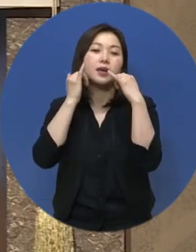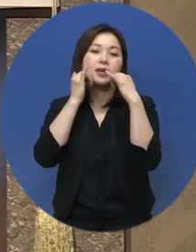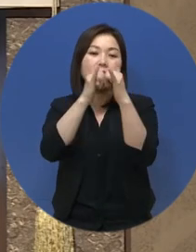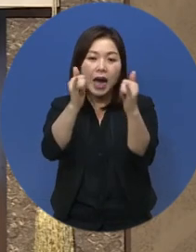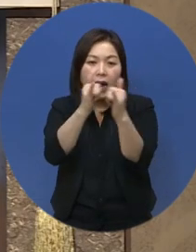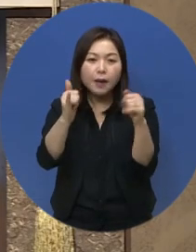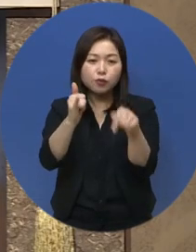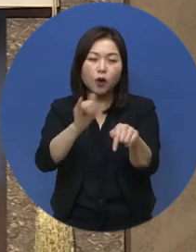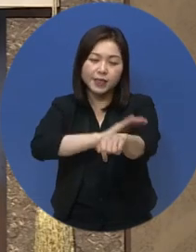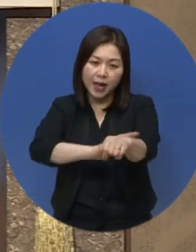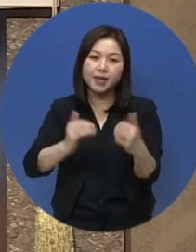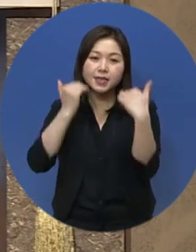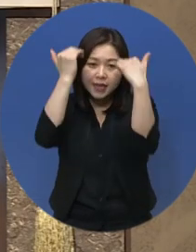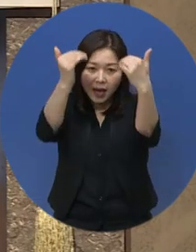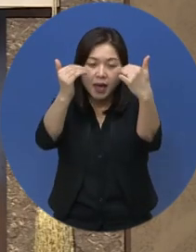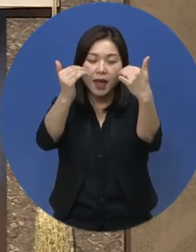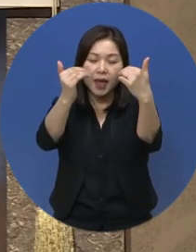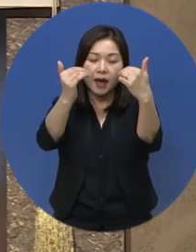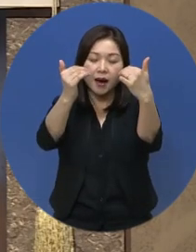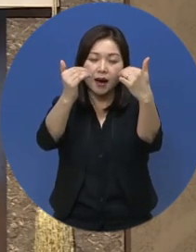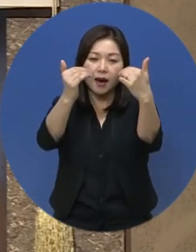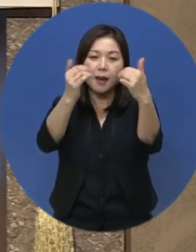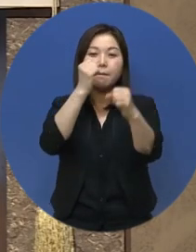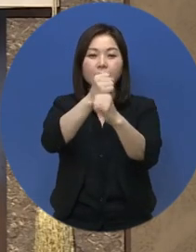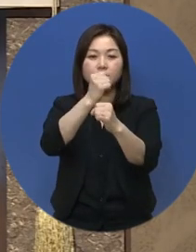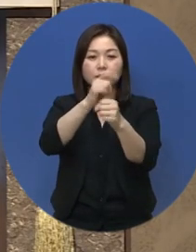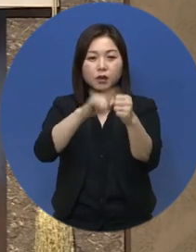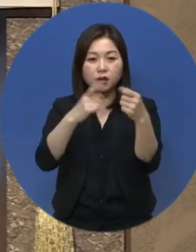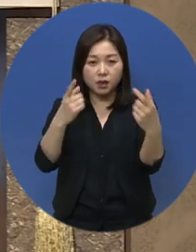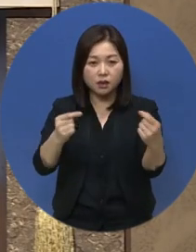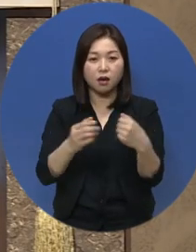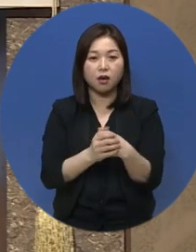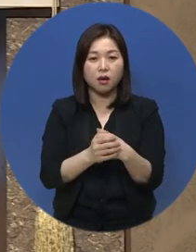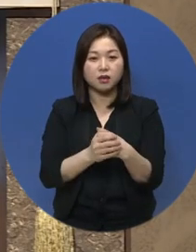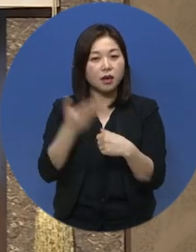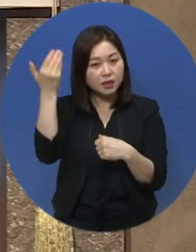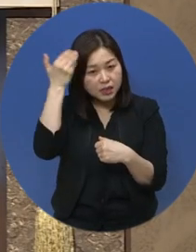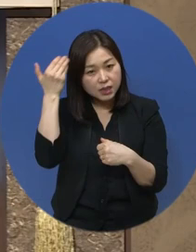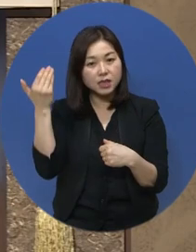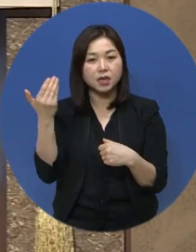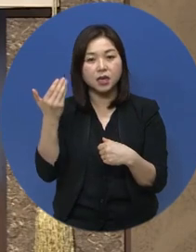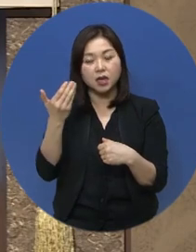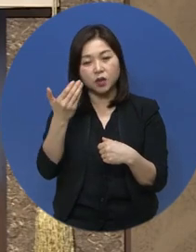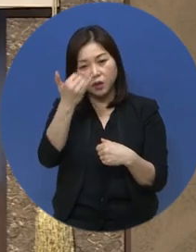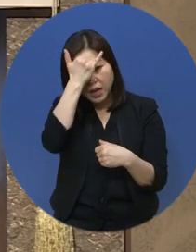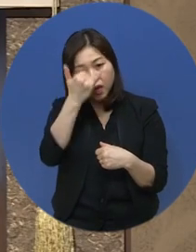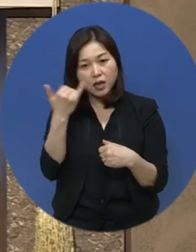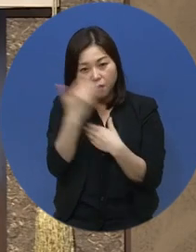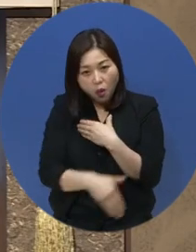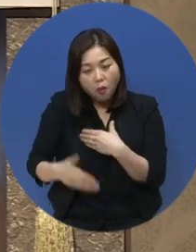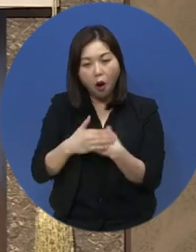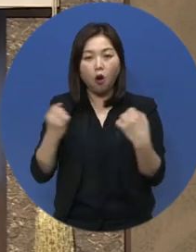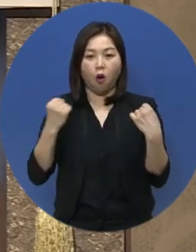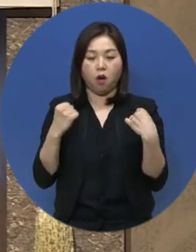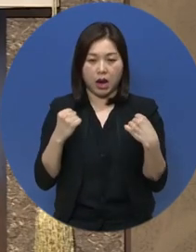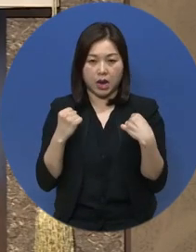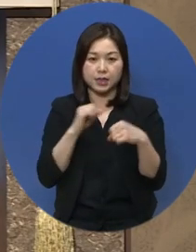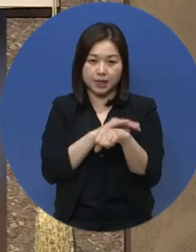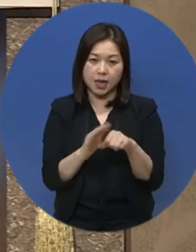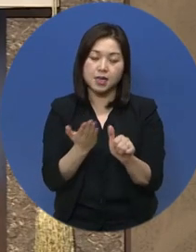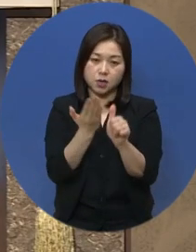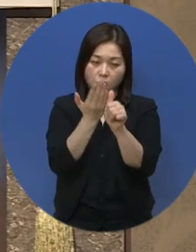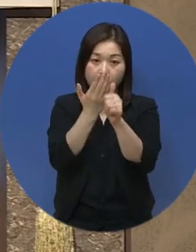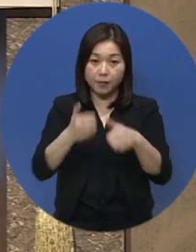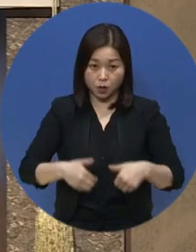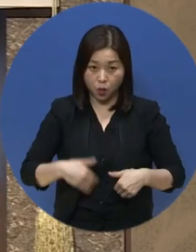결과적으로는 지덕체를 건강하게 만들어서 건강한 사회인으로 만들어 나가야 되는 것이 교육인데 이런 경쟁적인